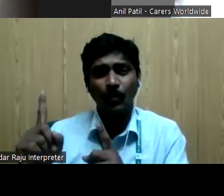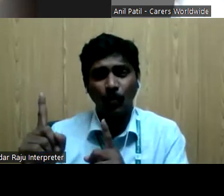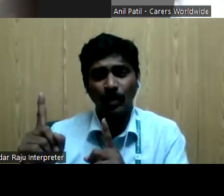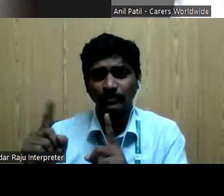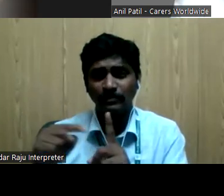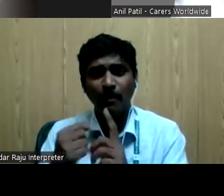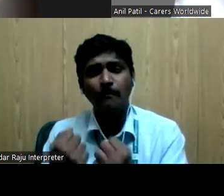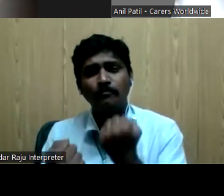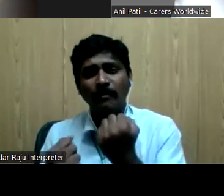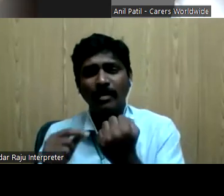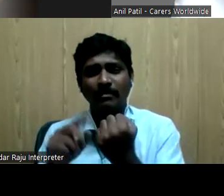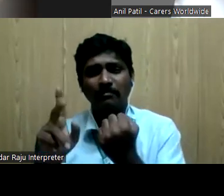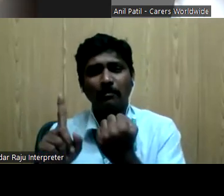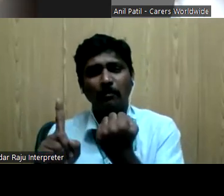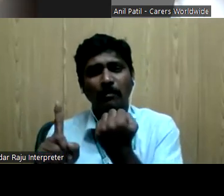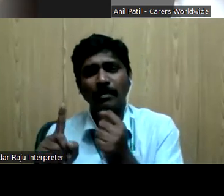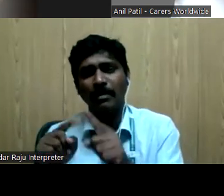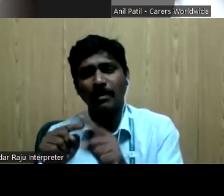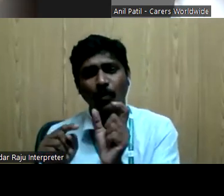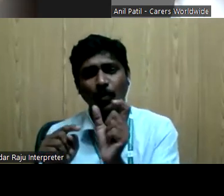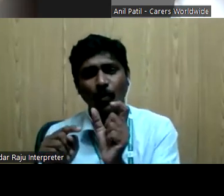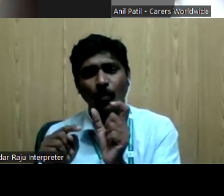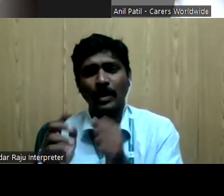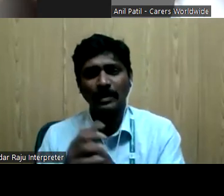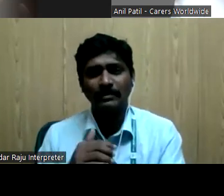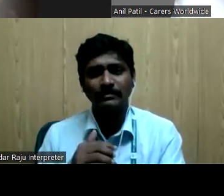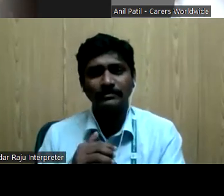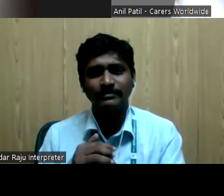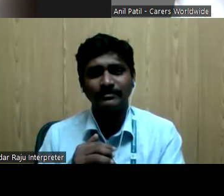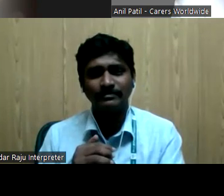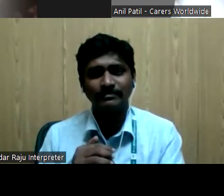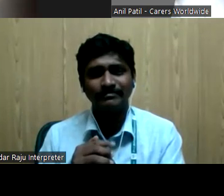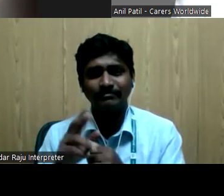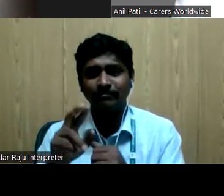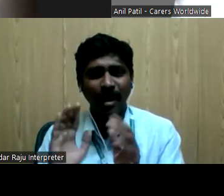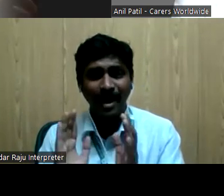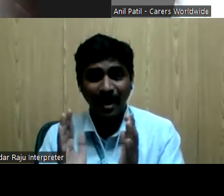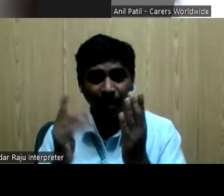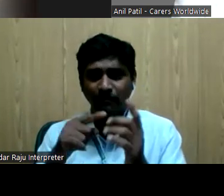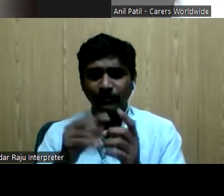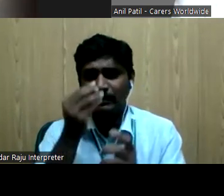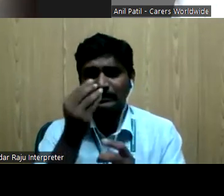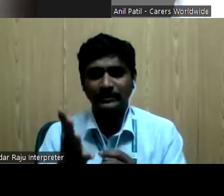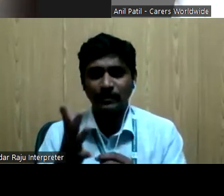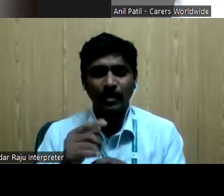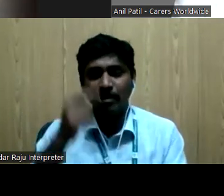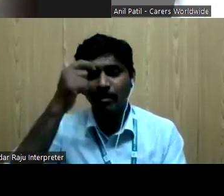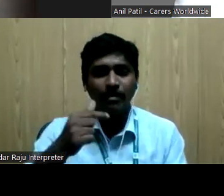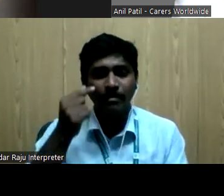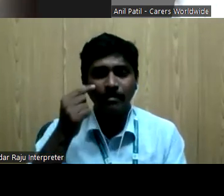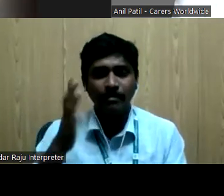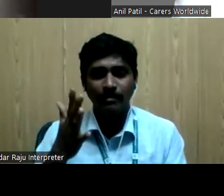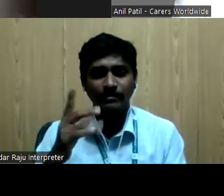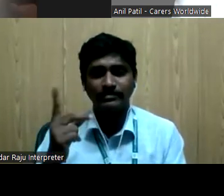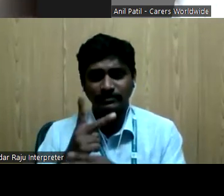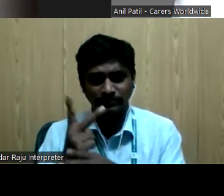बहुत पावरफुल पर्सन कहलाएंगे, क्योंकि इनक्रेडिबल्स का मीनिंग ही होता है, वो कोई नॉर्मल व्यक्ति नहीं है, क्योंकि